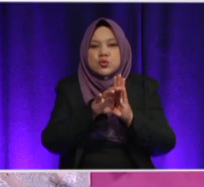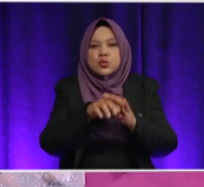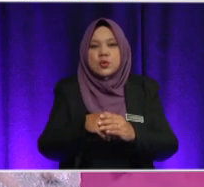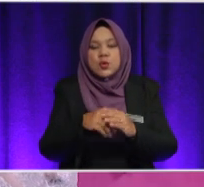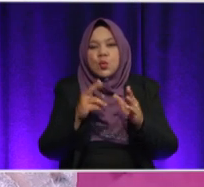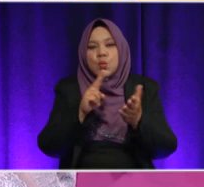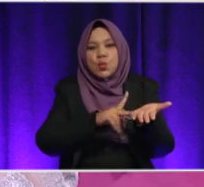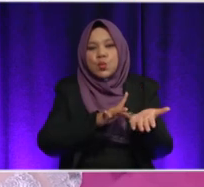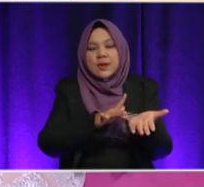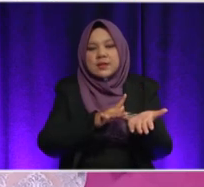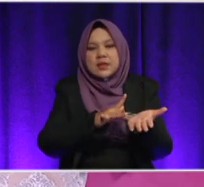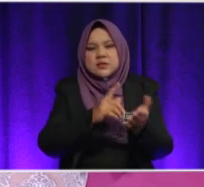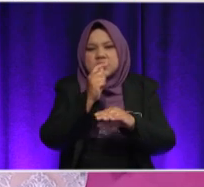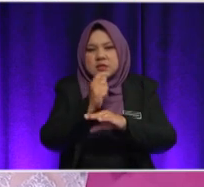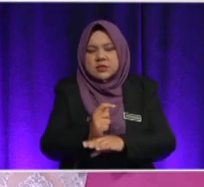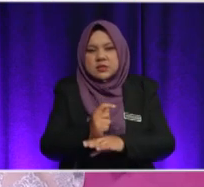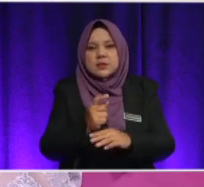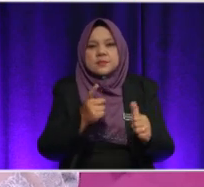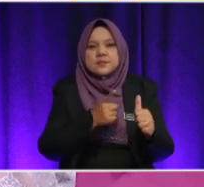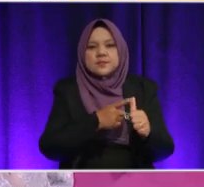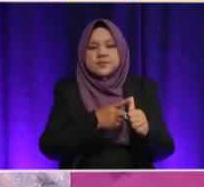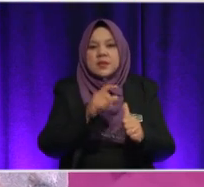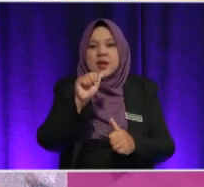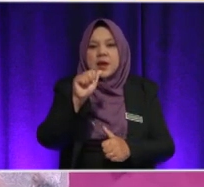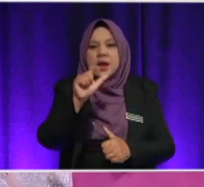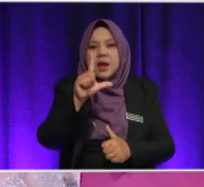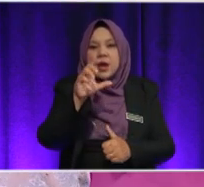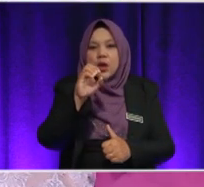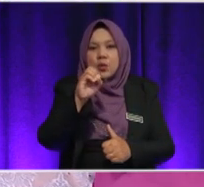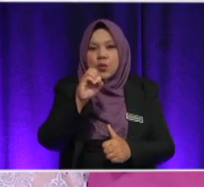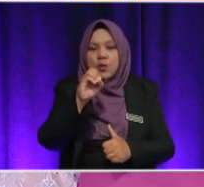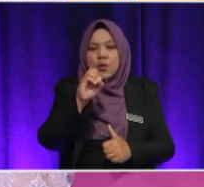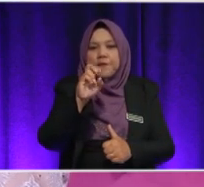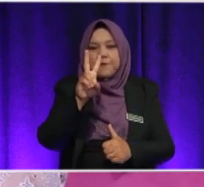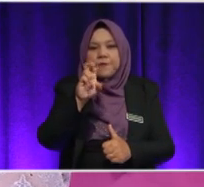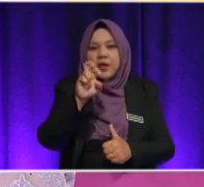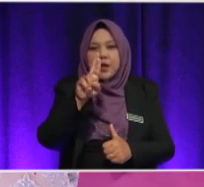obat dan tradisional yang pertama adalah elovera atau lidah buaya